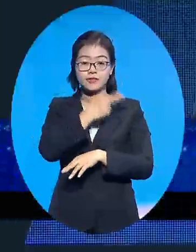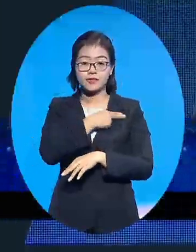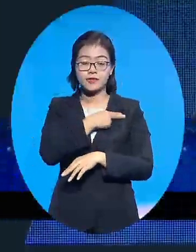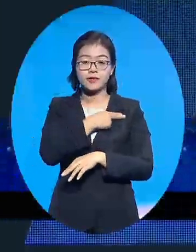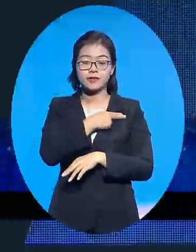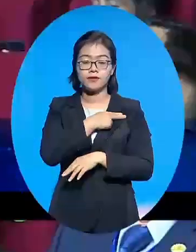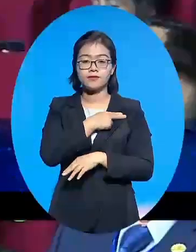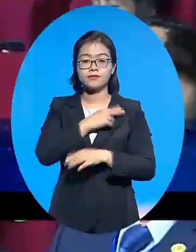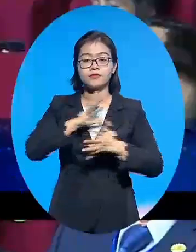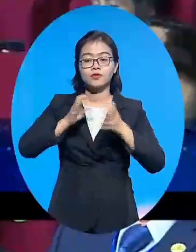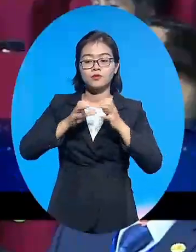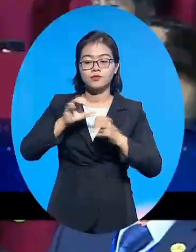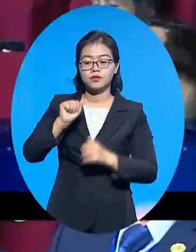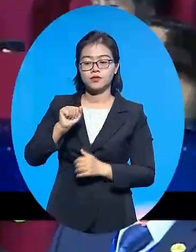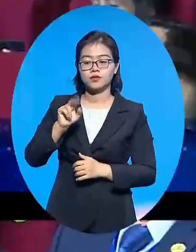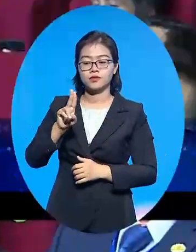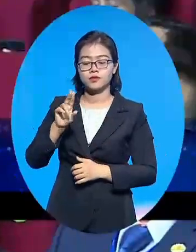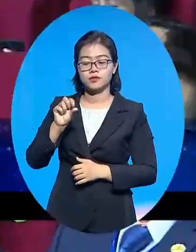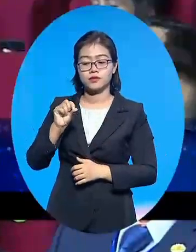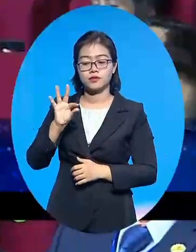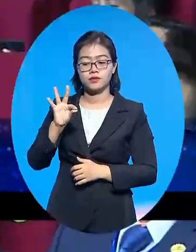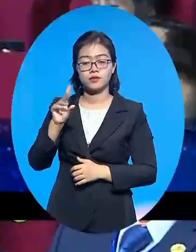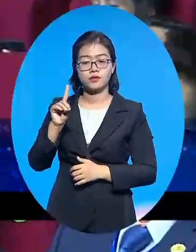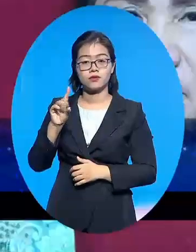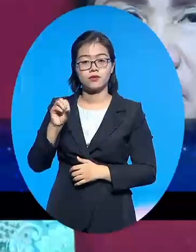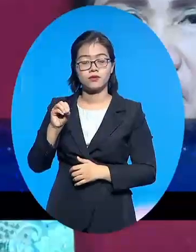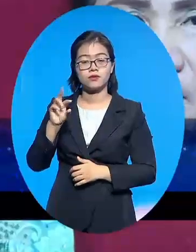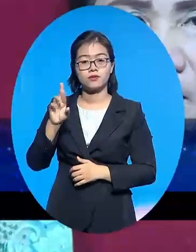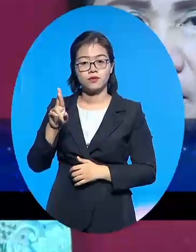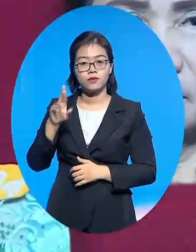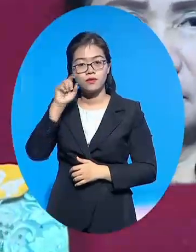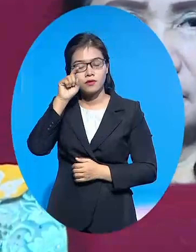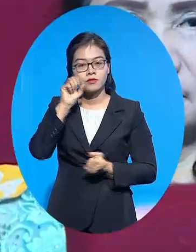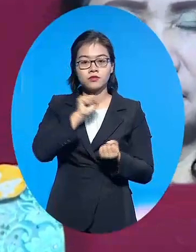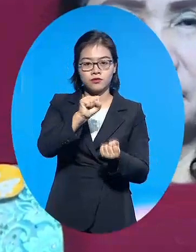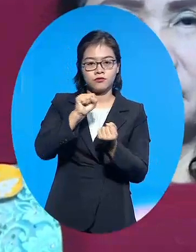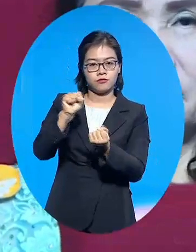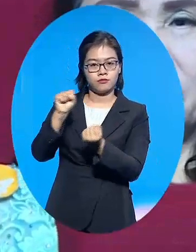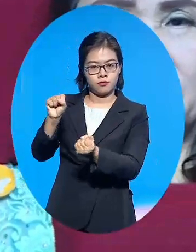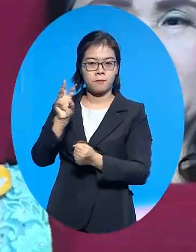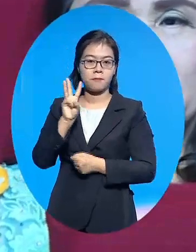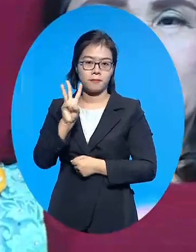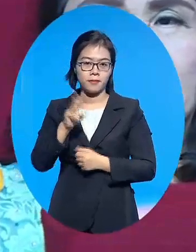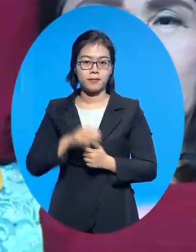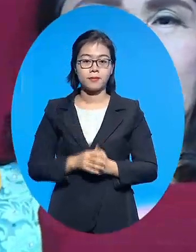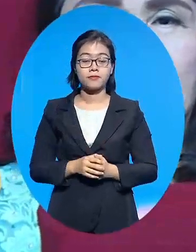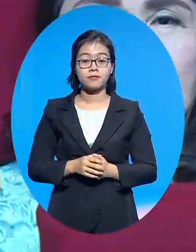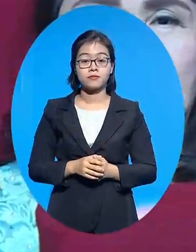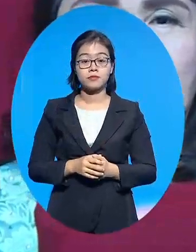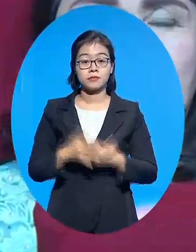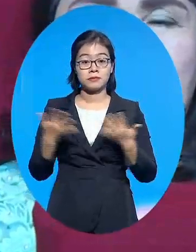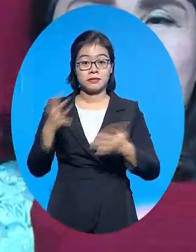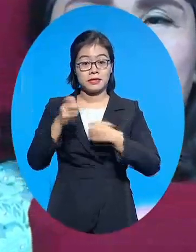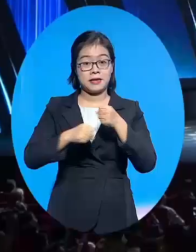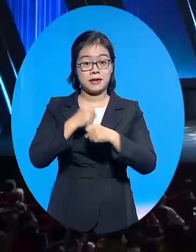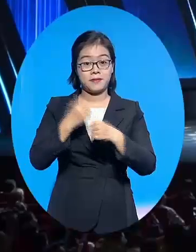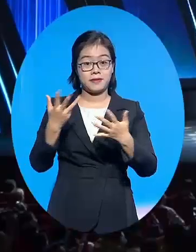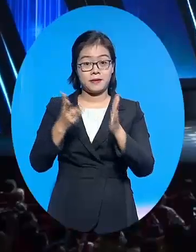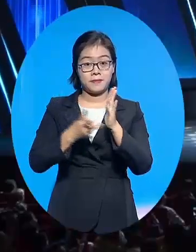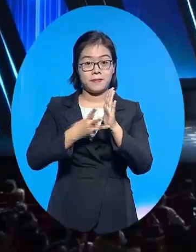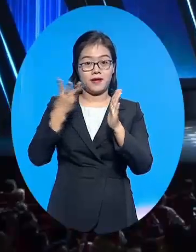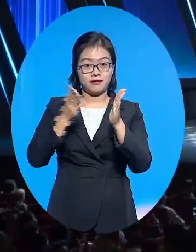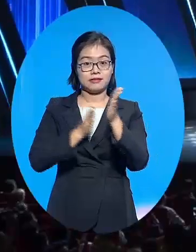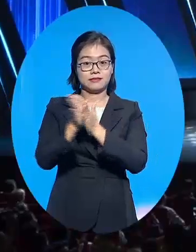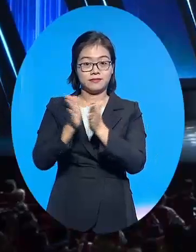osd có đến 3 nhãn hiệu Đạt chứng nhận Đây cũng là lần thứ ba liên tiếp cửa cuốn austdo giành được giải thưởng này bên cạnh đó